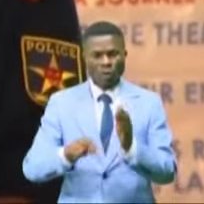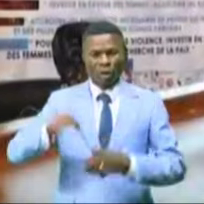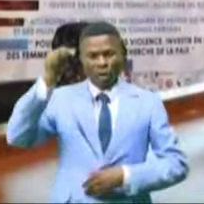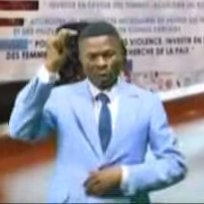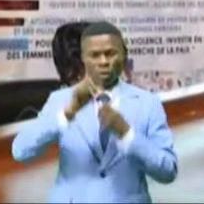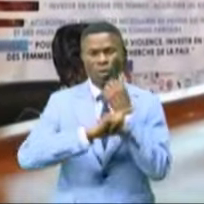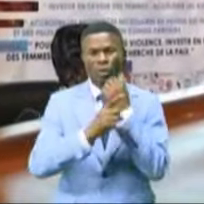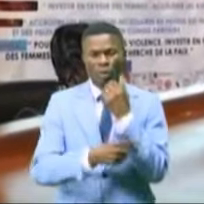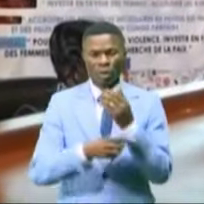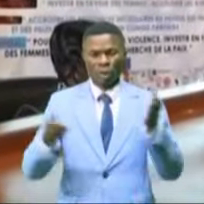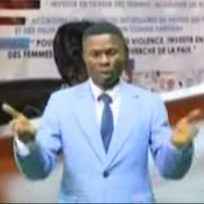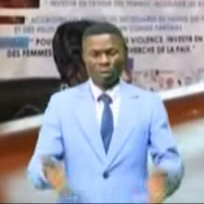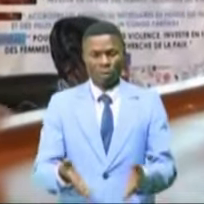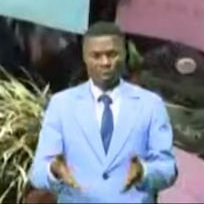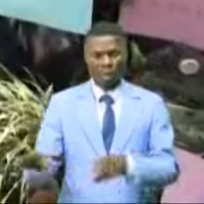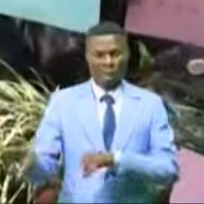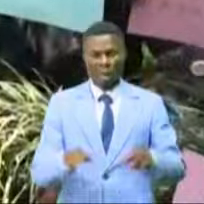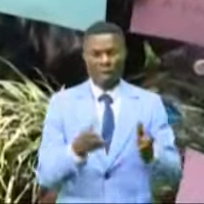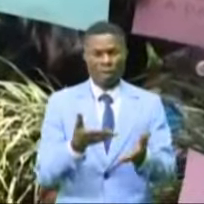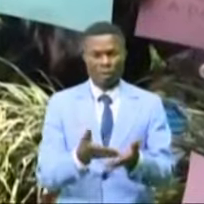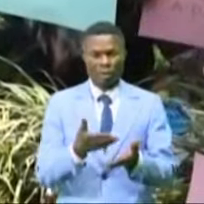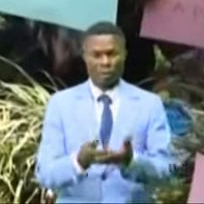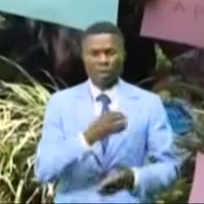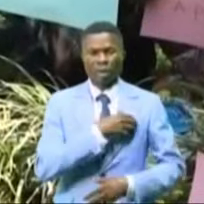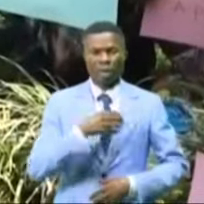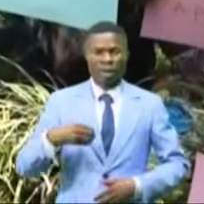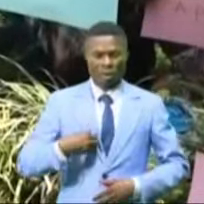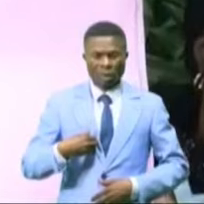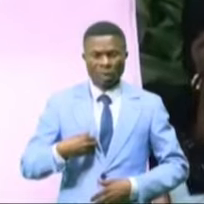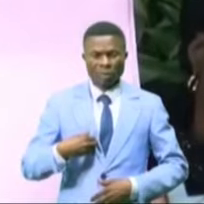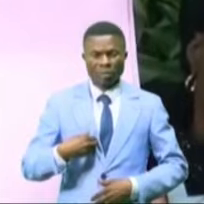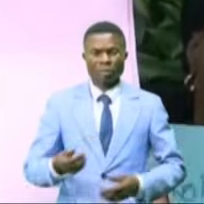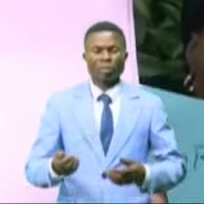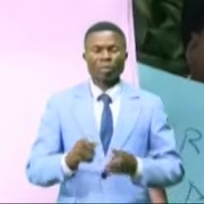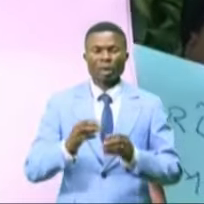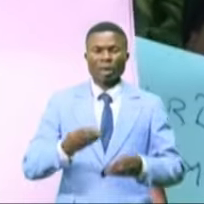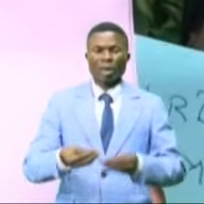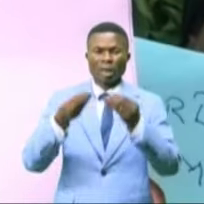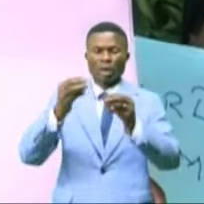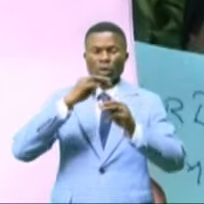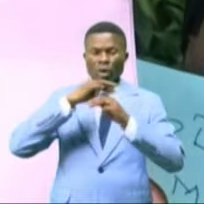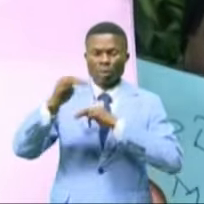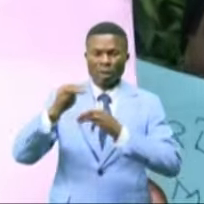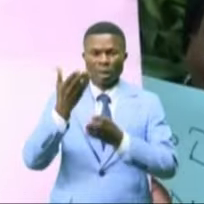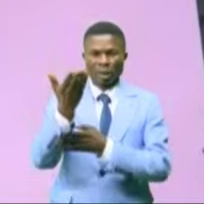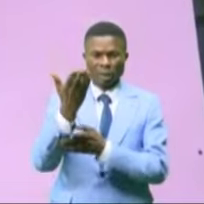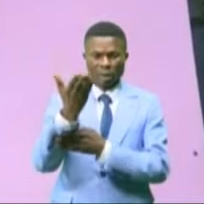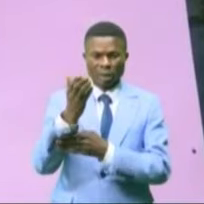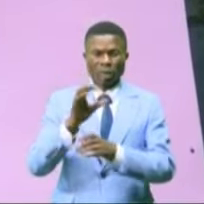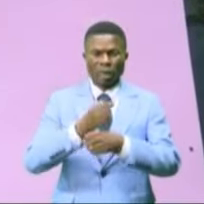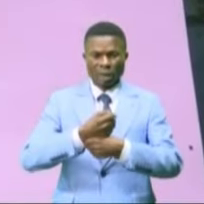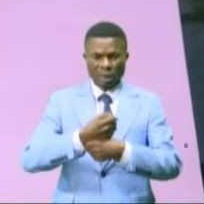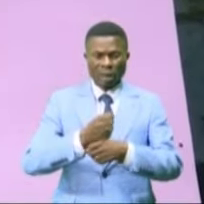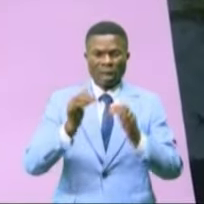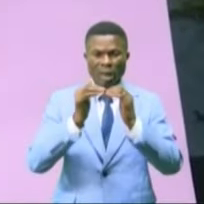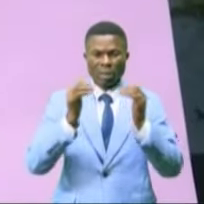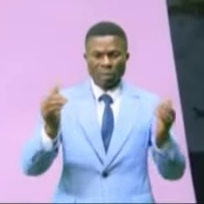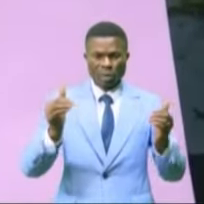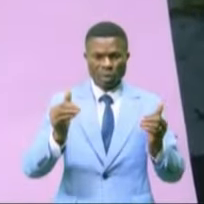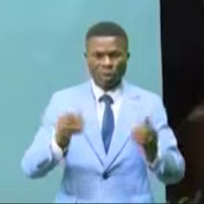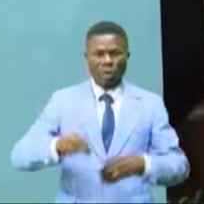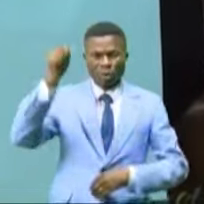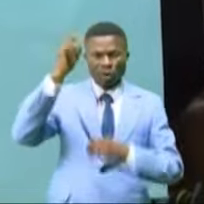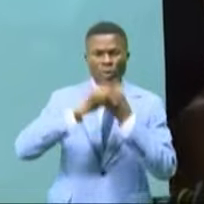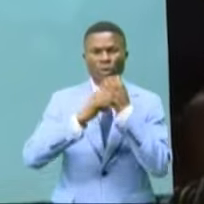Kivu. Présente à cette cérémonie, les femmes étaient porteuses de messages appelant la restauration de la paix au